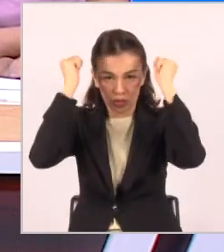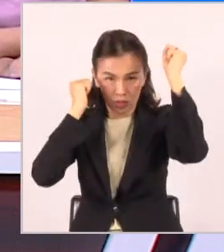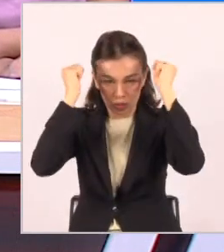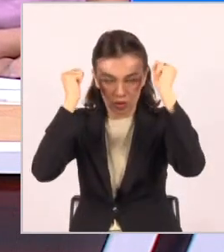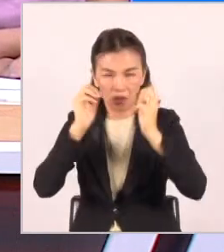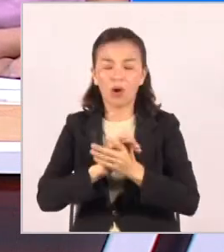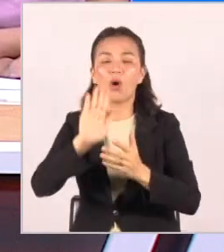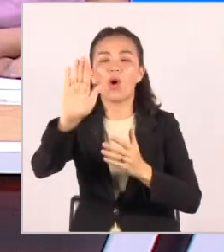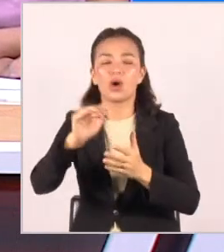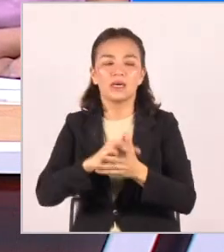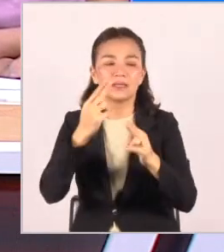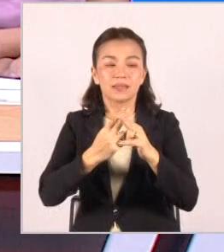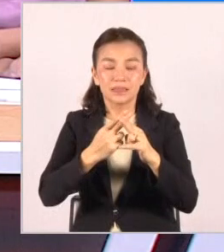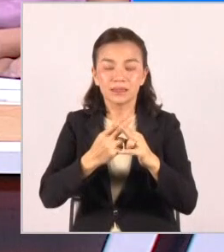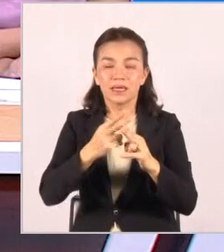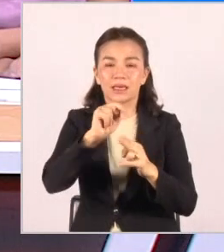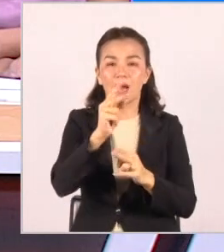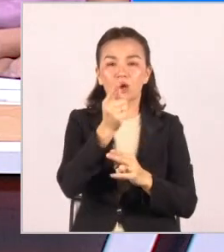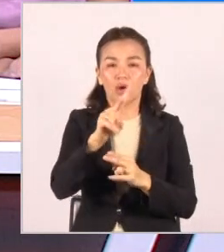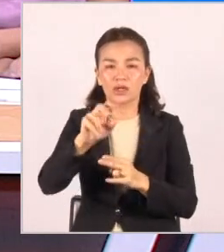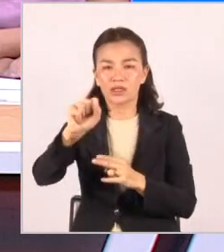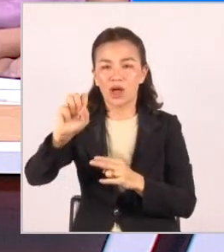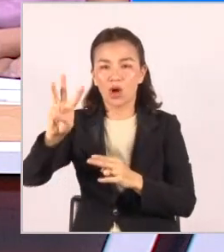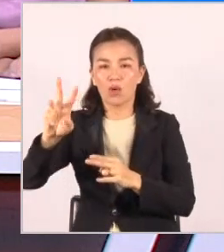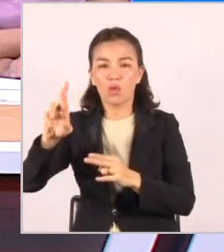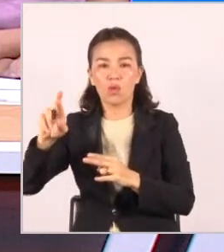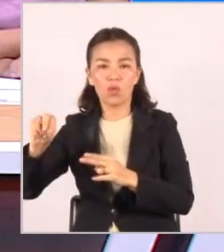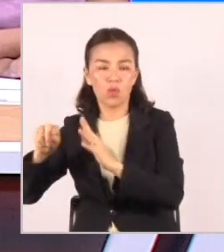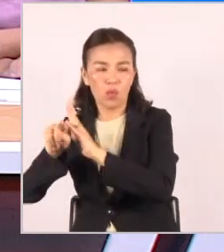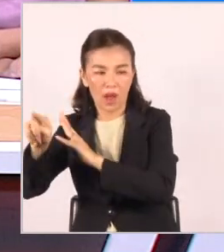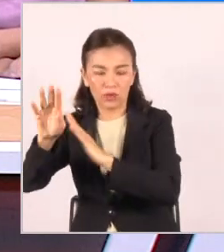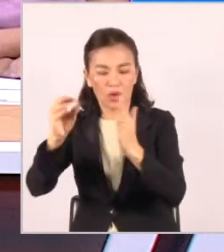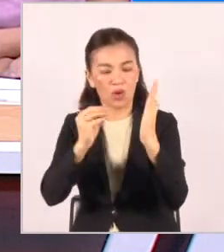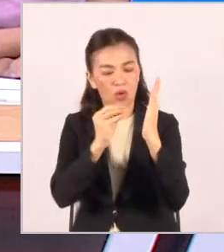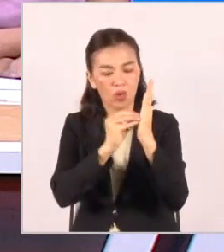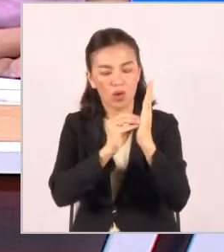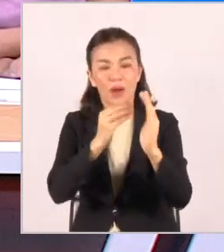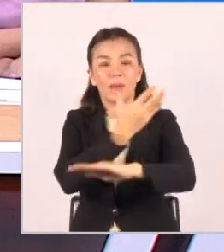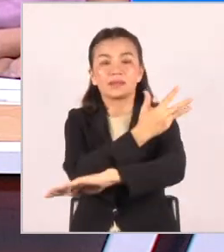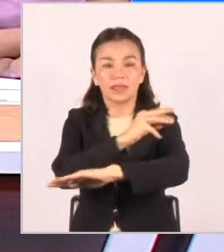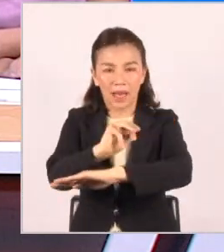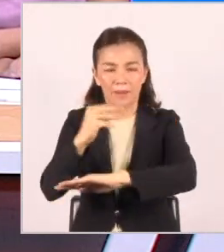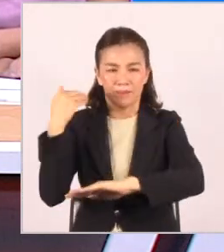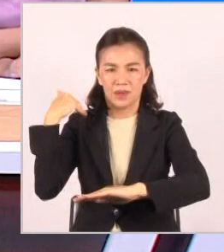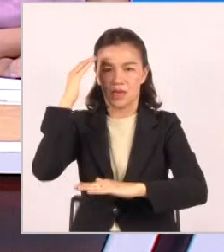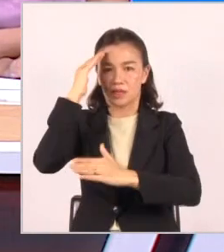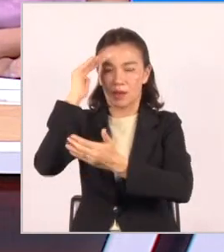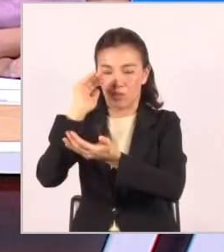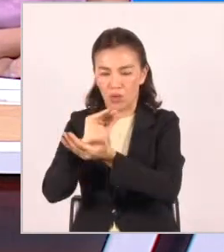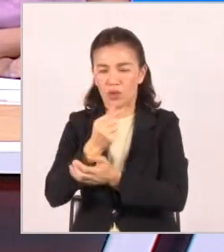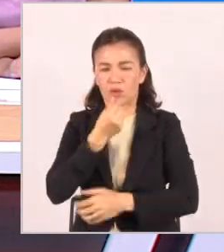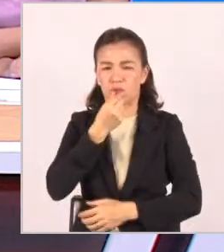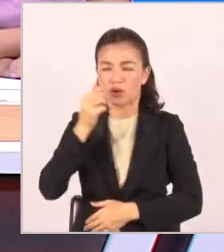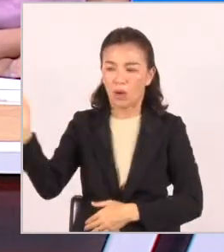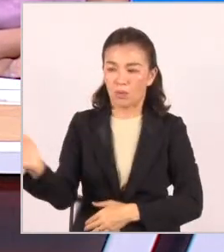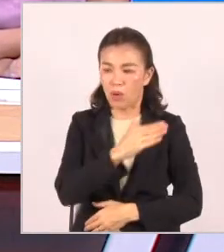สารคามเดี๋ยวจะได้เห็นคลิปนะคะว่ามีตำรวจจราจรเนี่ยท่านก็ยืนโบกการจราจรอยู่กลางถนนแล้วเห็นรถกระบะเนี่ยพุ่ง